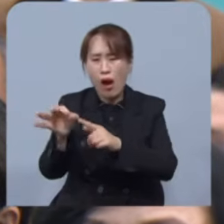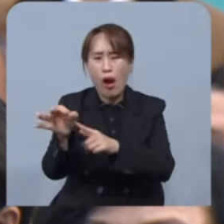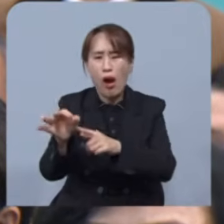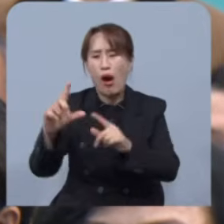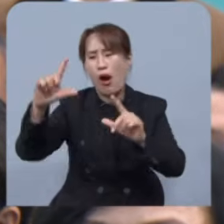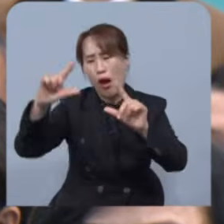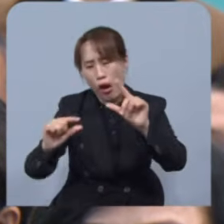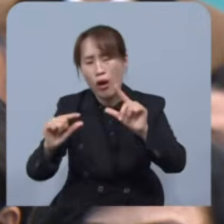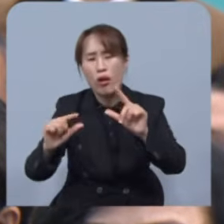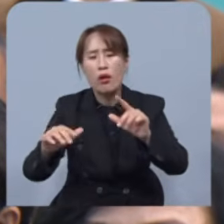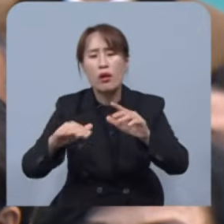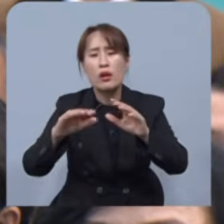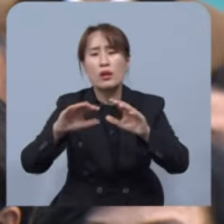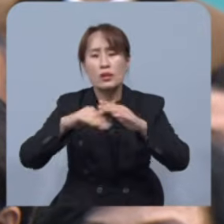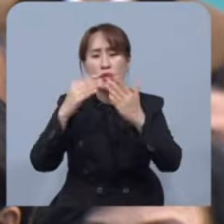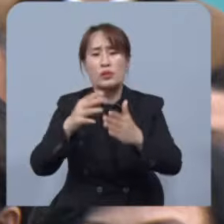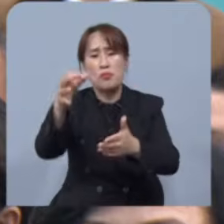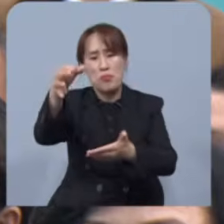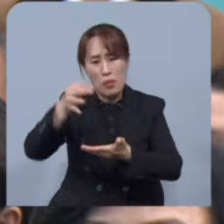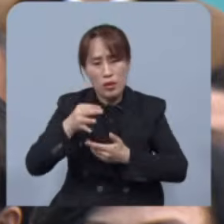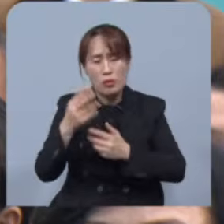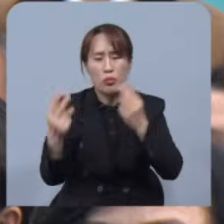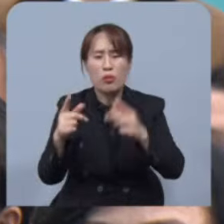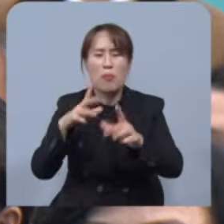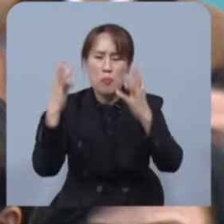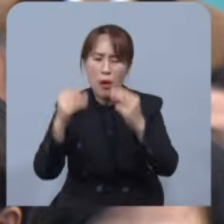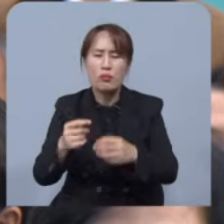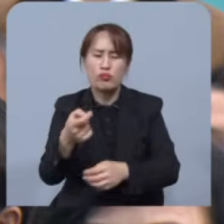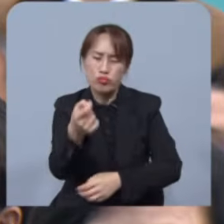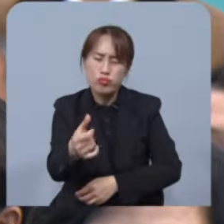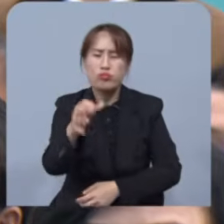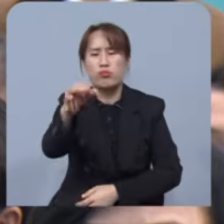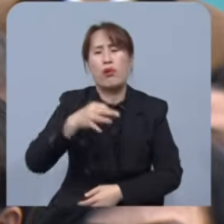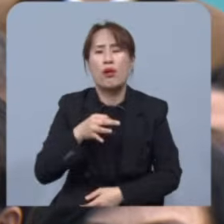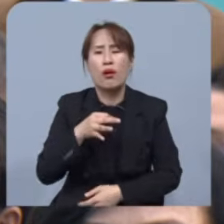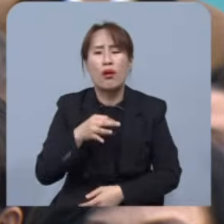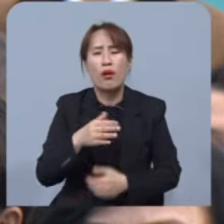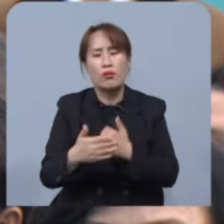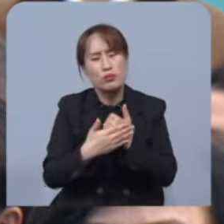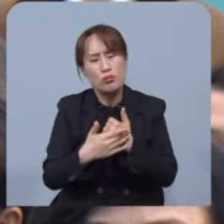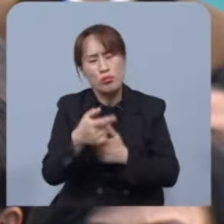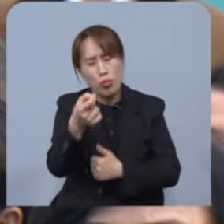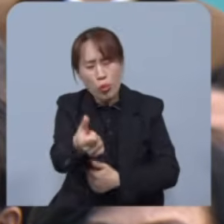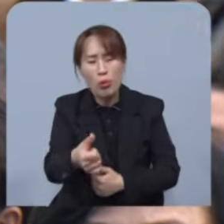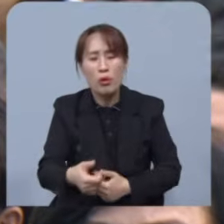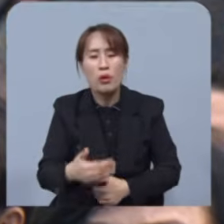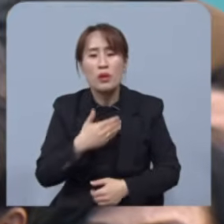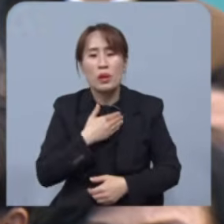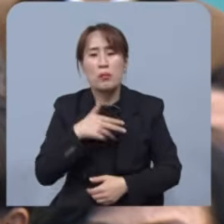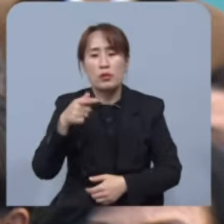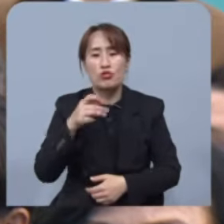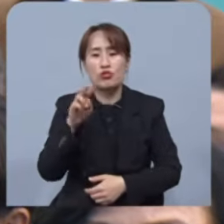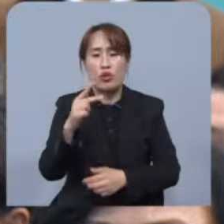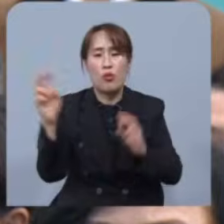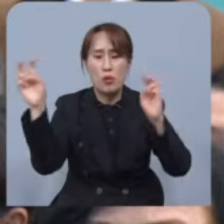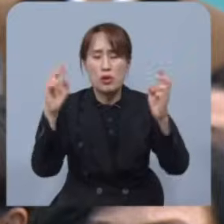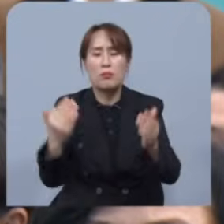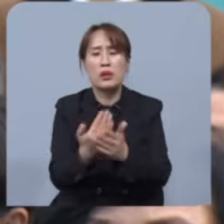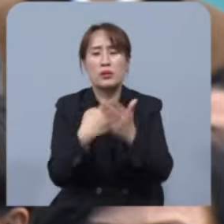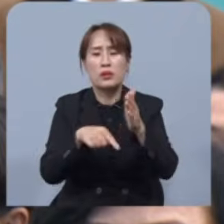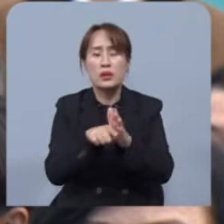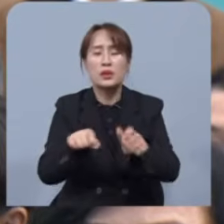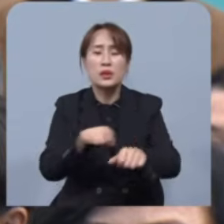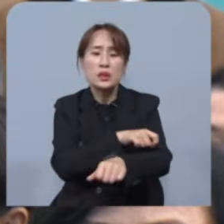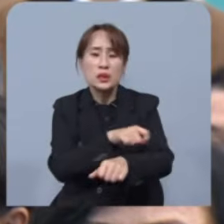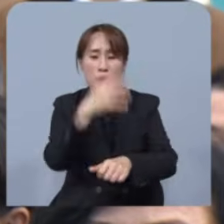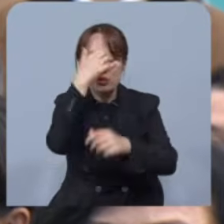그러면 전체적으로 받을 수 있는 전체 금액보다 현저하게 적은 금액으로 지원을 받게 됩니다. 그래서 중견기업이 성장할 수 있도록